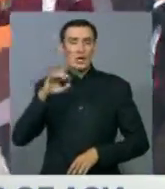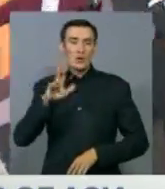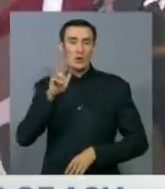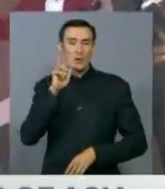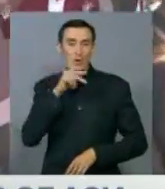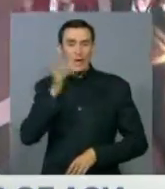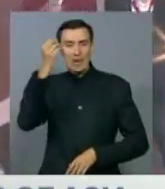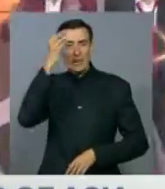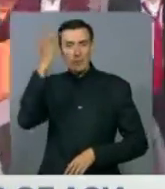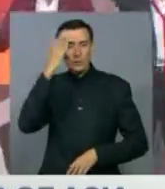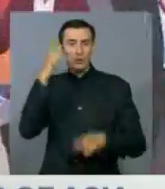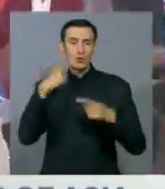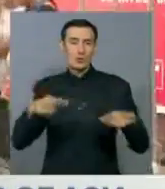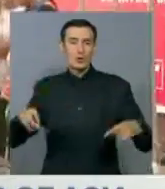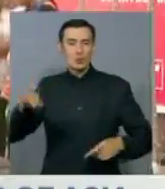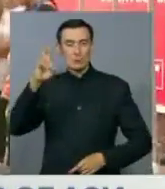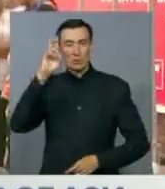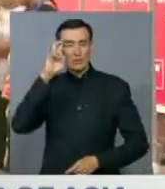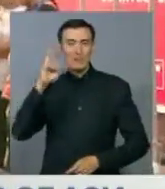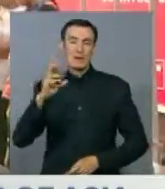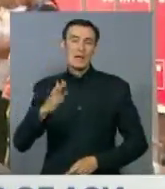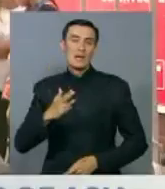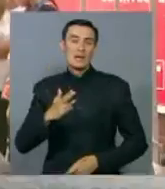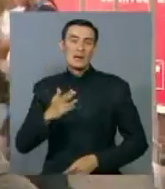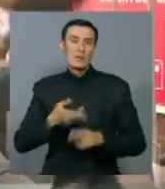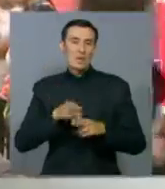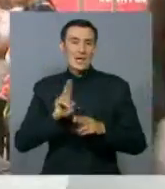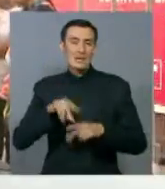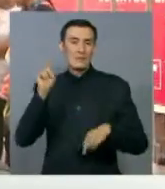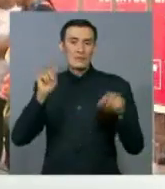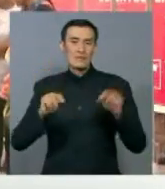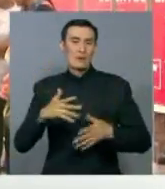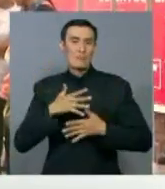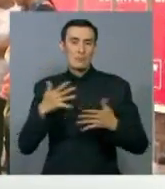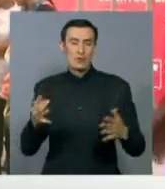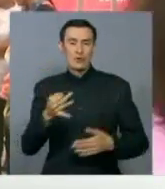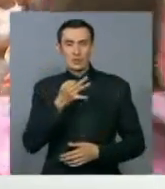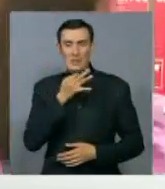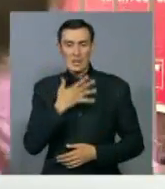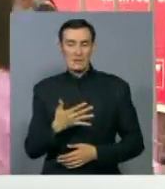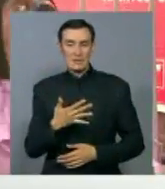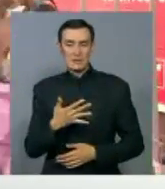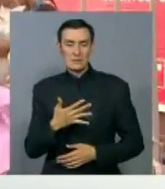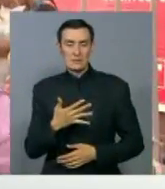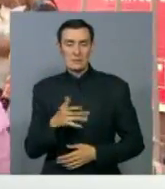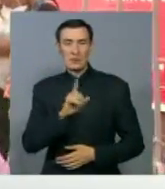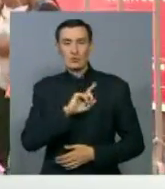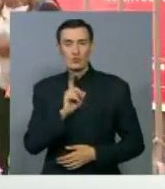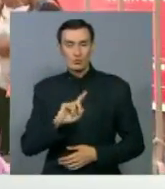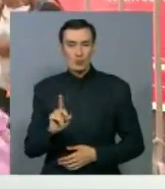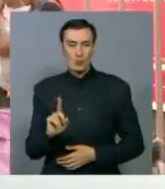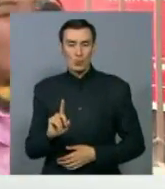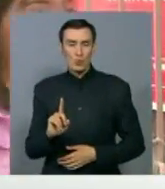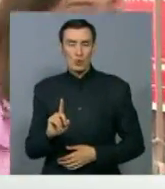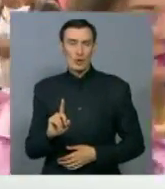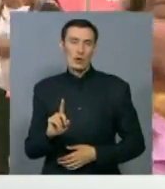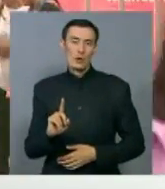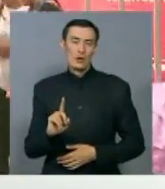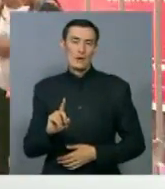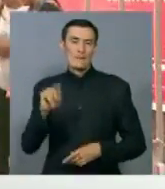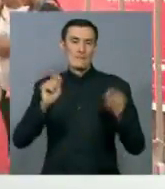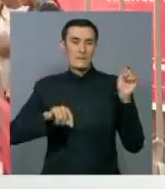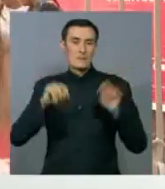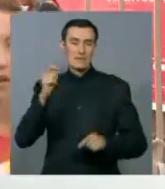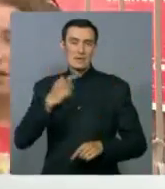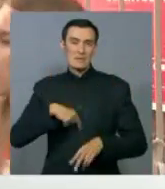Кореи, Японии и других стран. Мне слово вообще фестиваль больше нравится, чем слово конкурс. Потому что все равно на фестивале